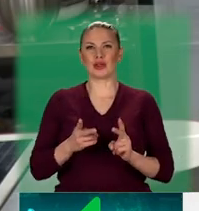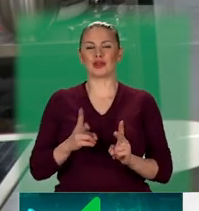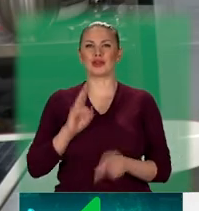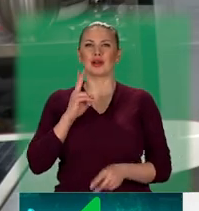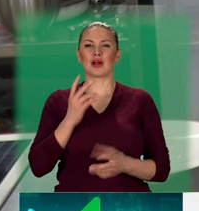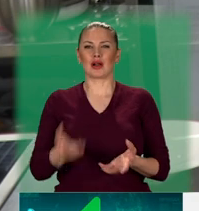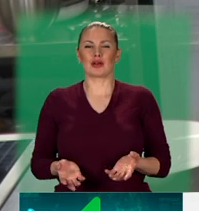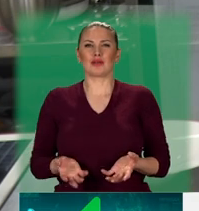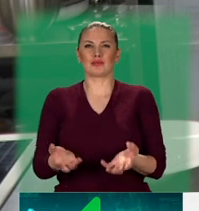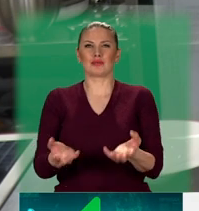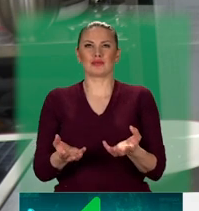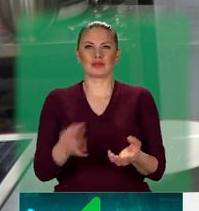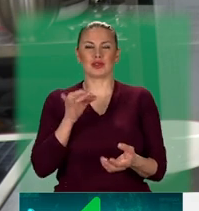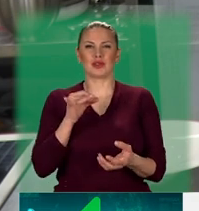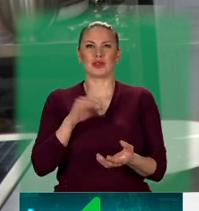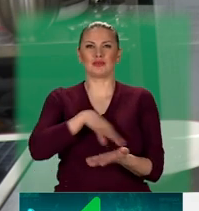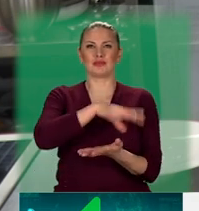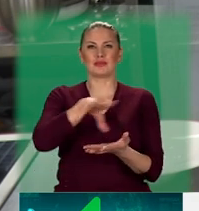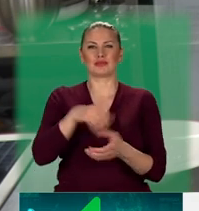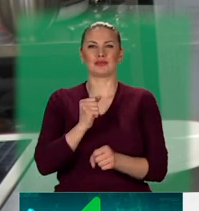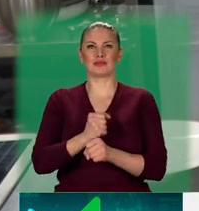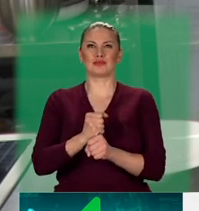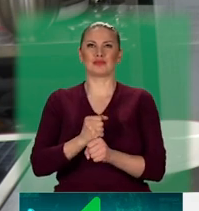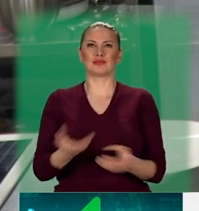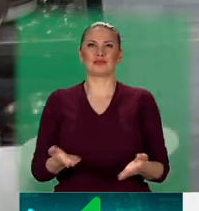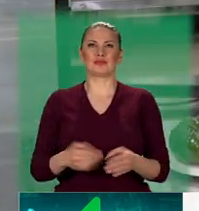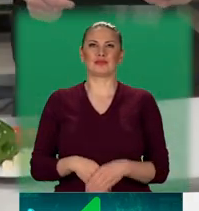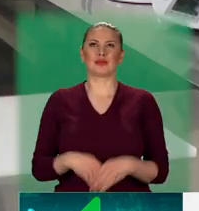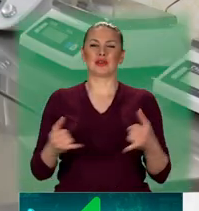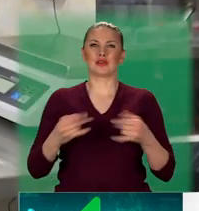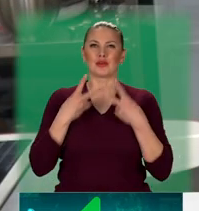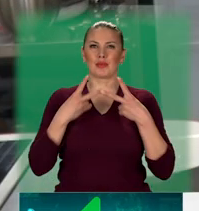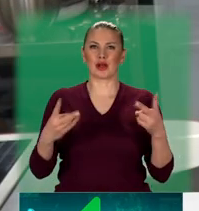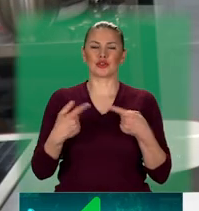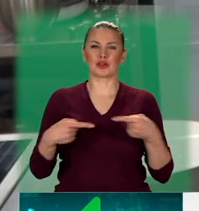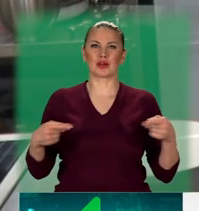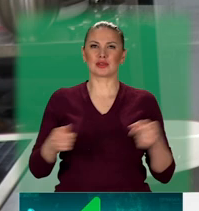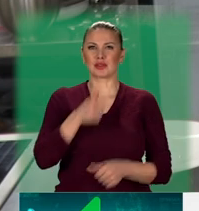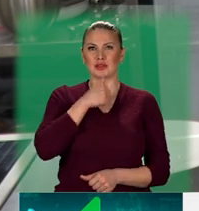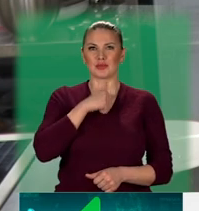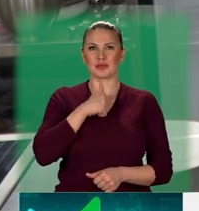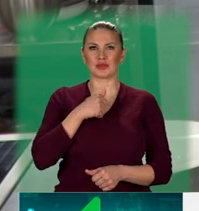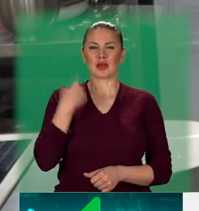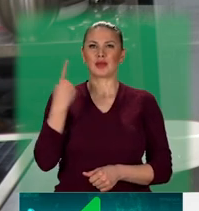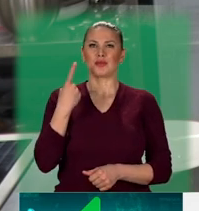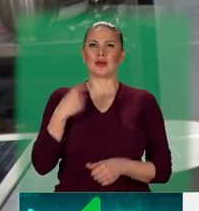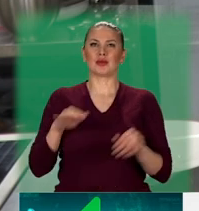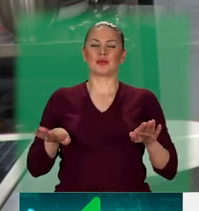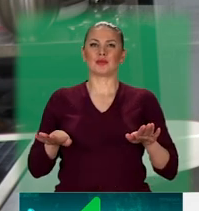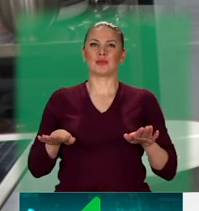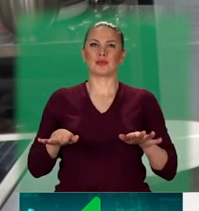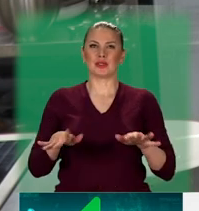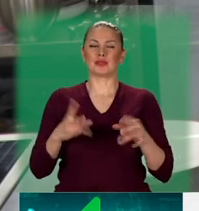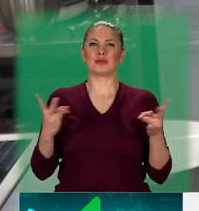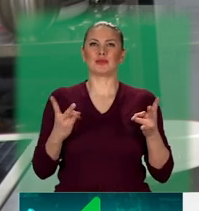несколько быстрых и интересных способов приготовления этого замечательного продукта. Первым делом нам необходимо подготовить перец к